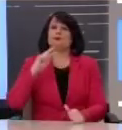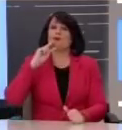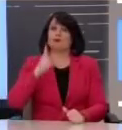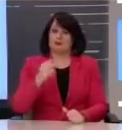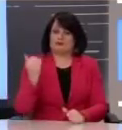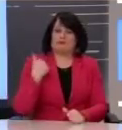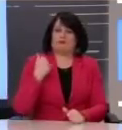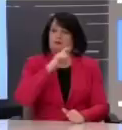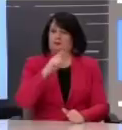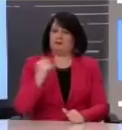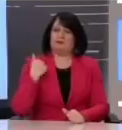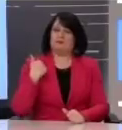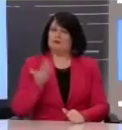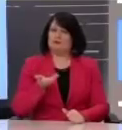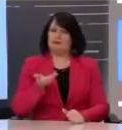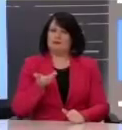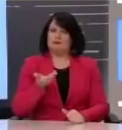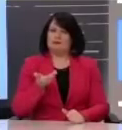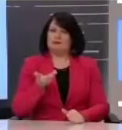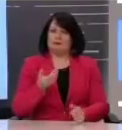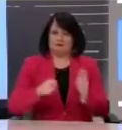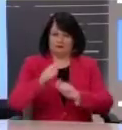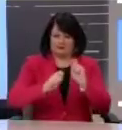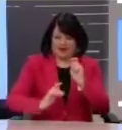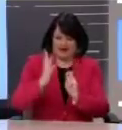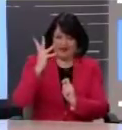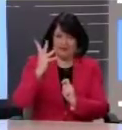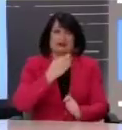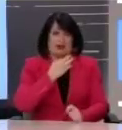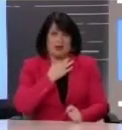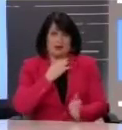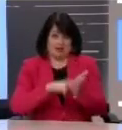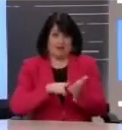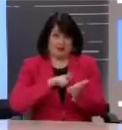ερώτημα, αν αυτή η αναβάθμιση είναι αναγκαία.